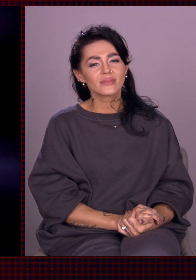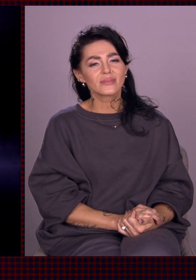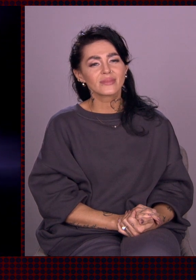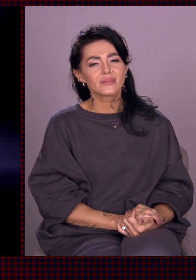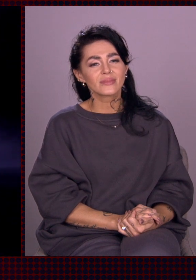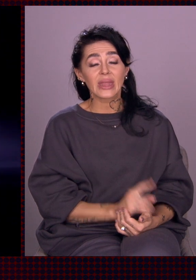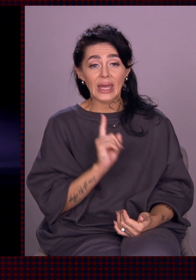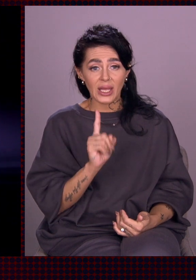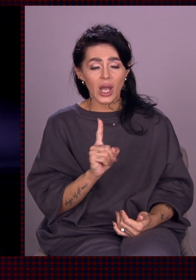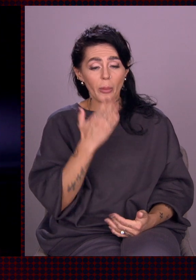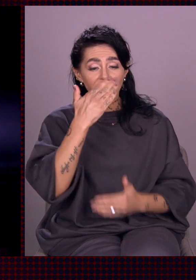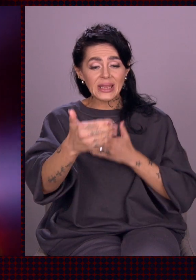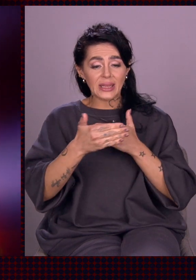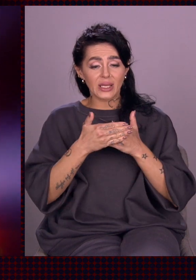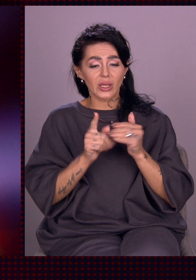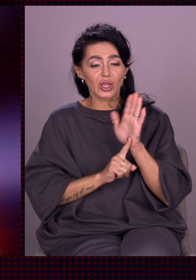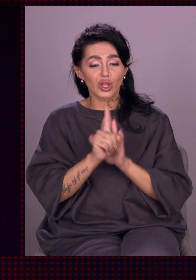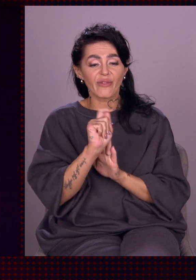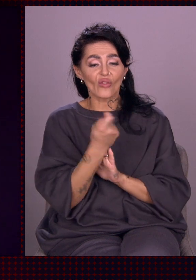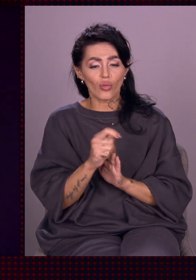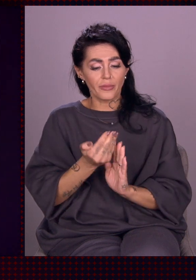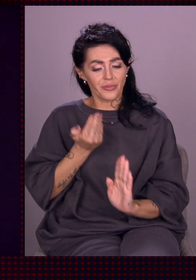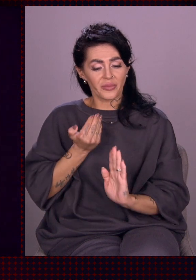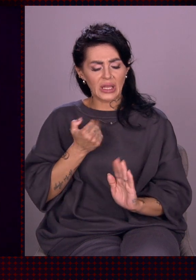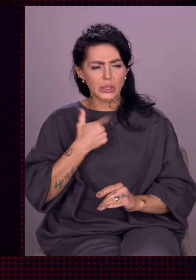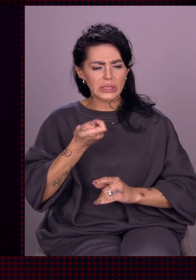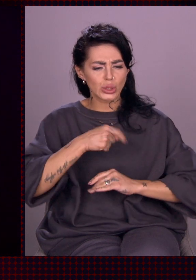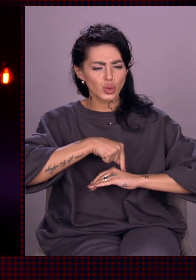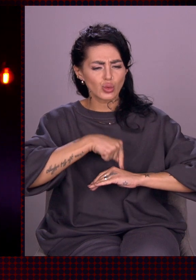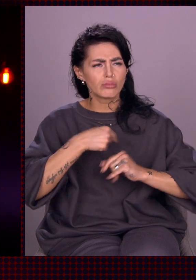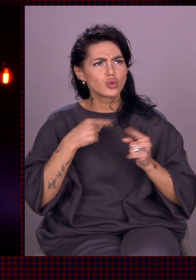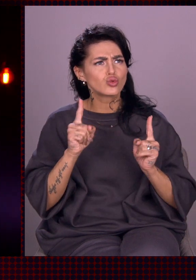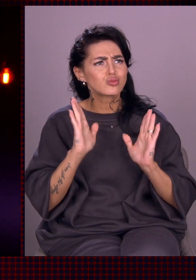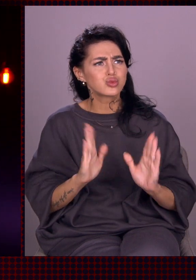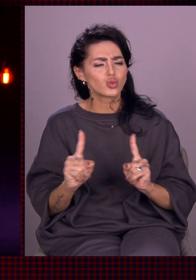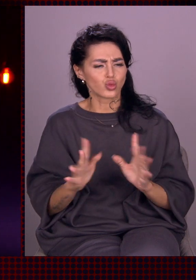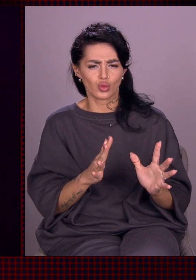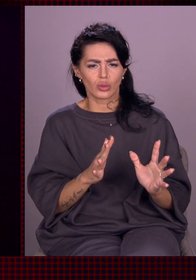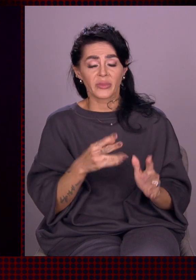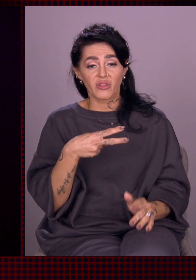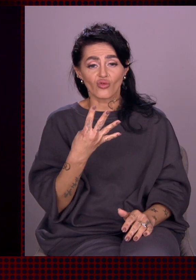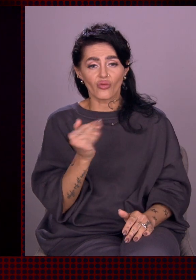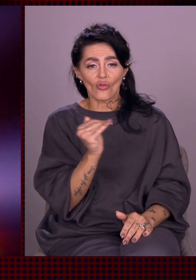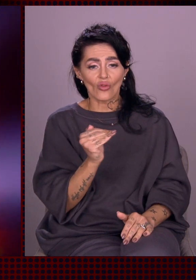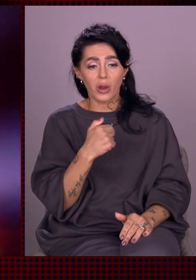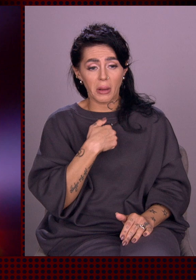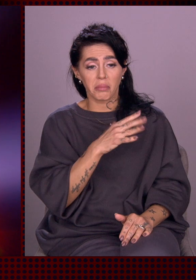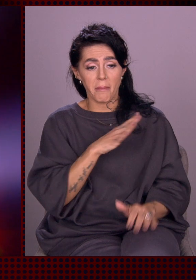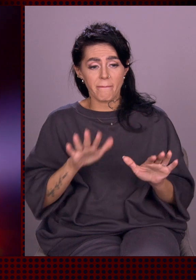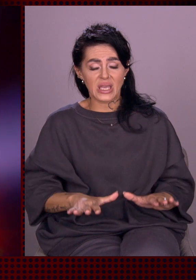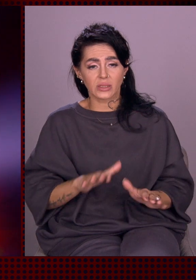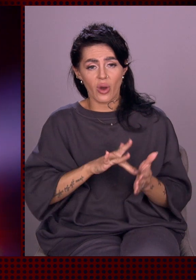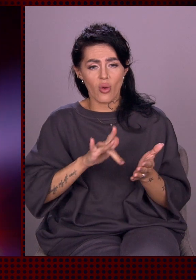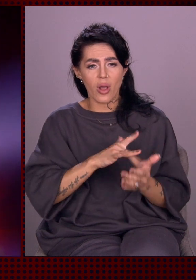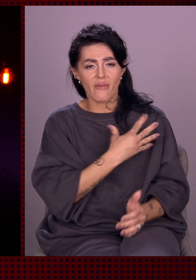Але перед повномасштабним наступом відчував, що щось має відбутися. 24 лютого я був у Львові. Біля мене була